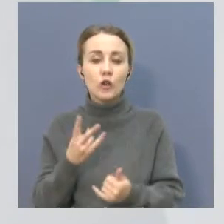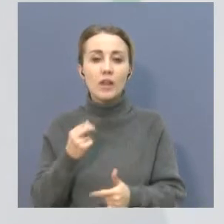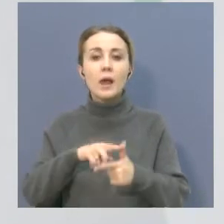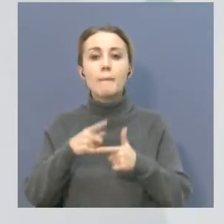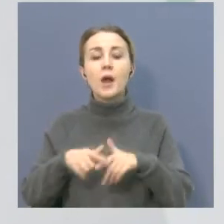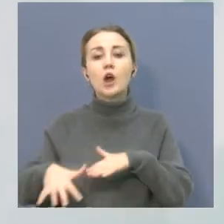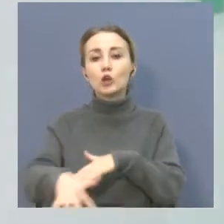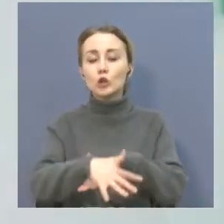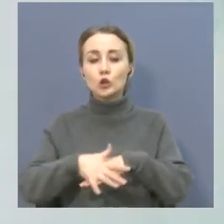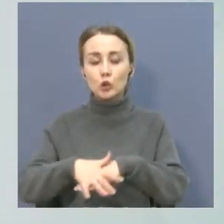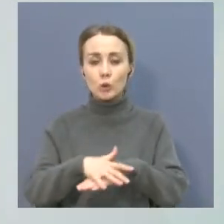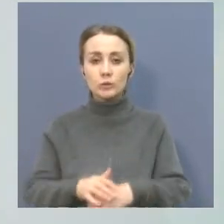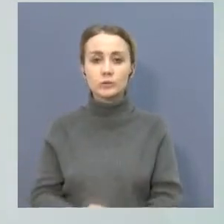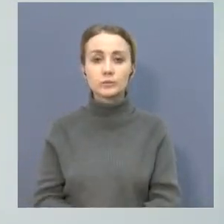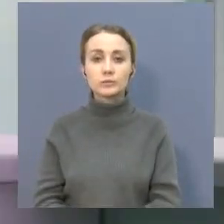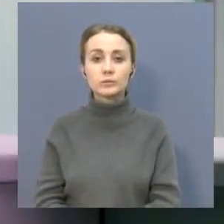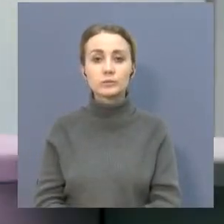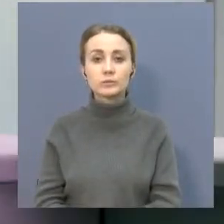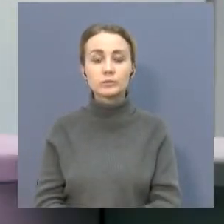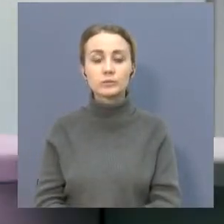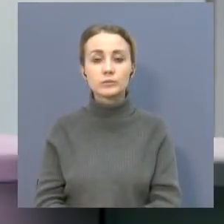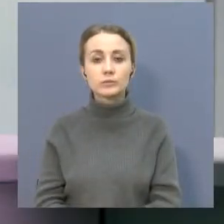жұмыстарды жалғастыруға келісті.